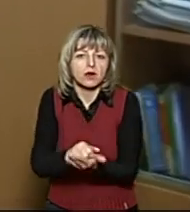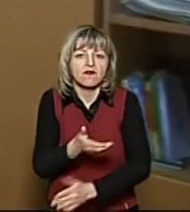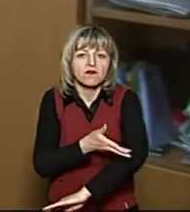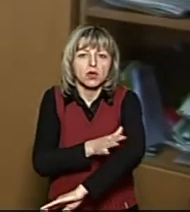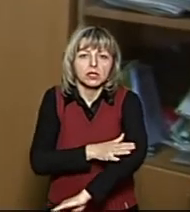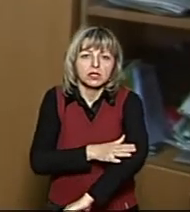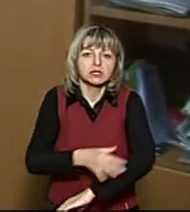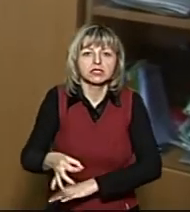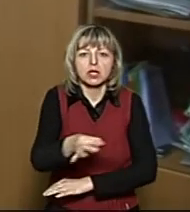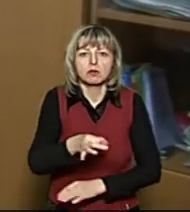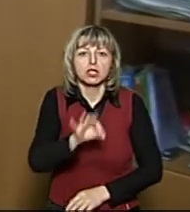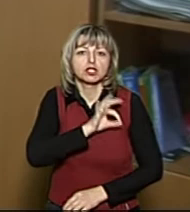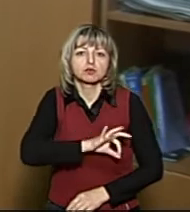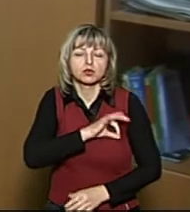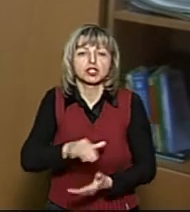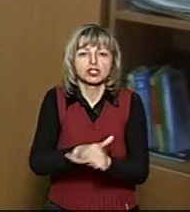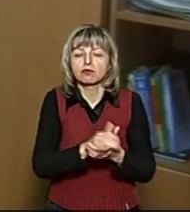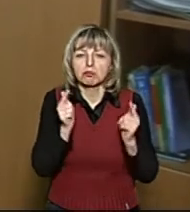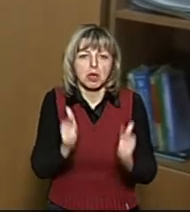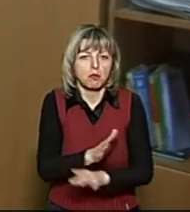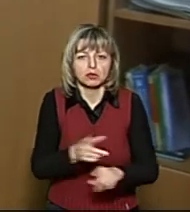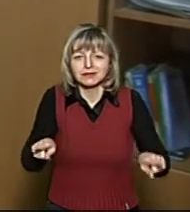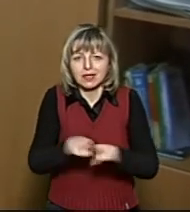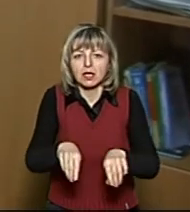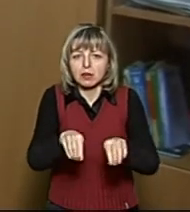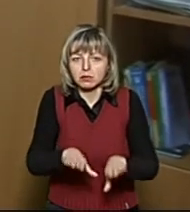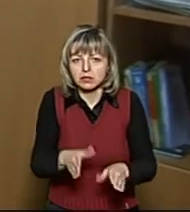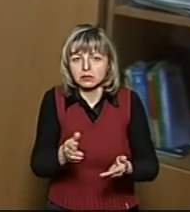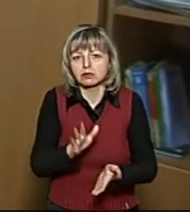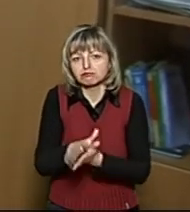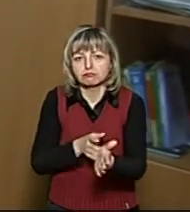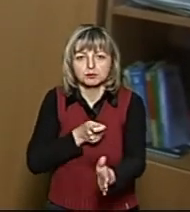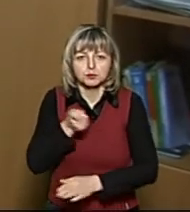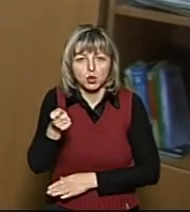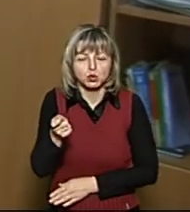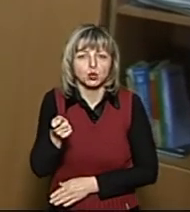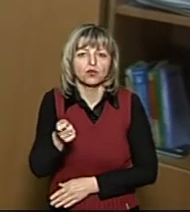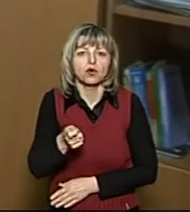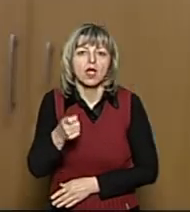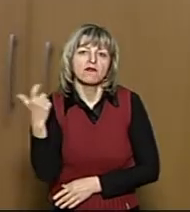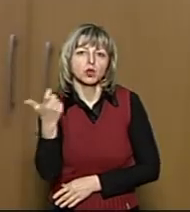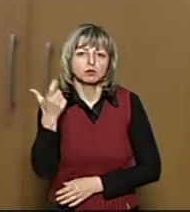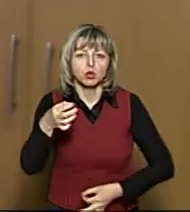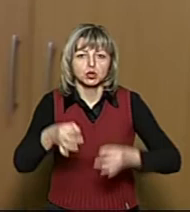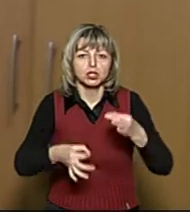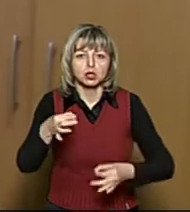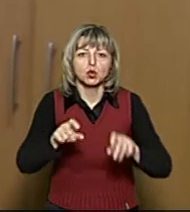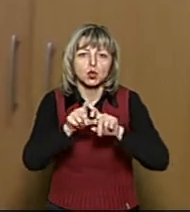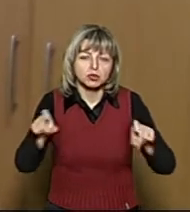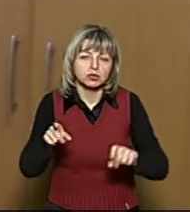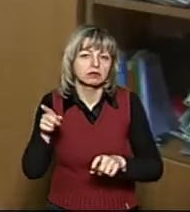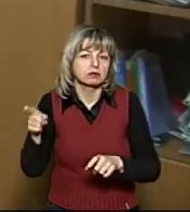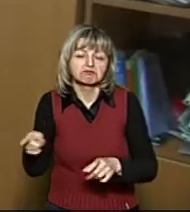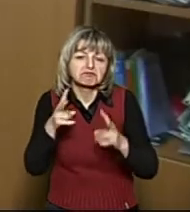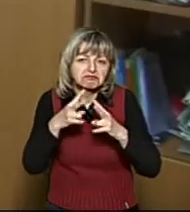обласна спілка споживчих товариств не погодилася з даним рішенням, подала відповідний позов до господарського суду, було відмовлено в